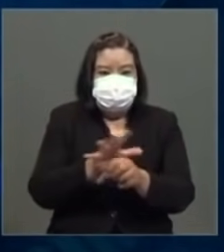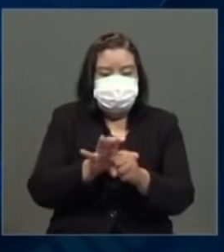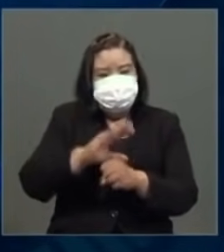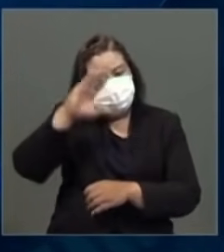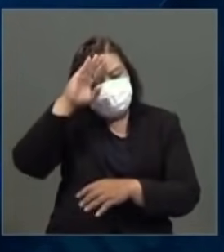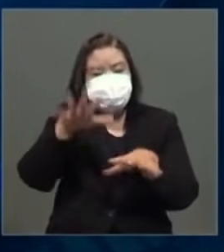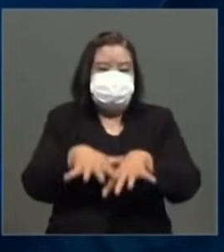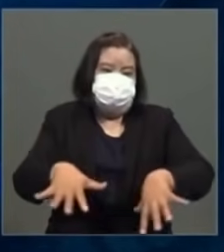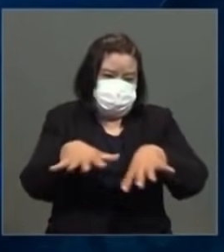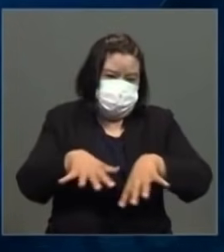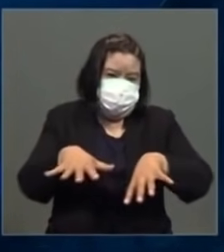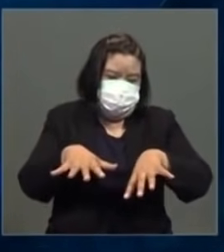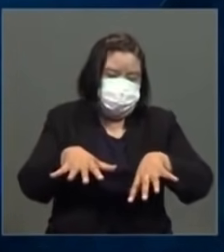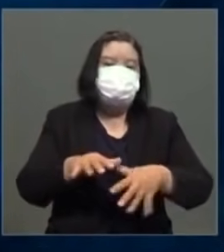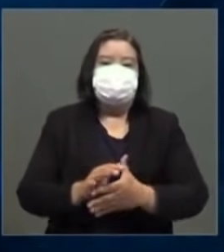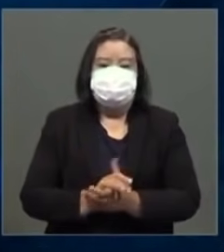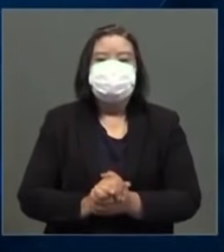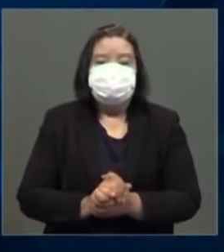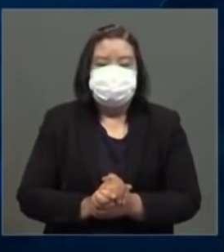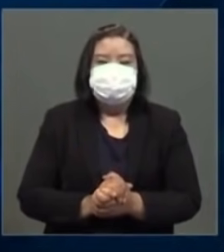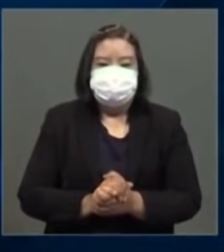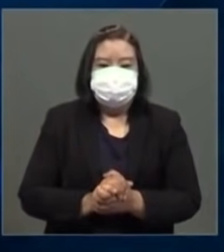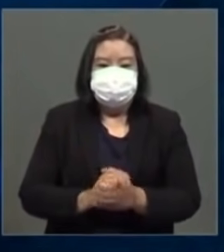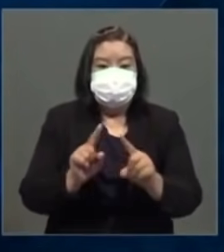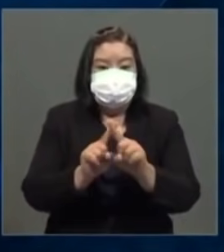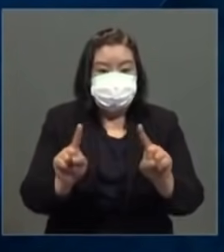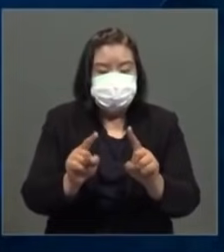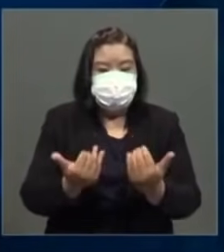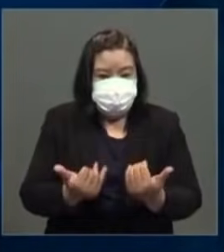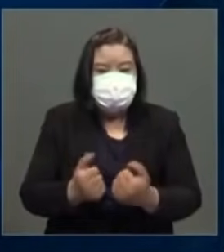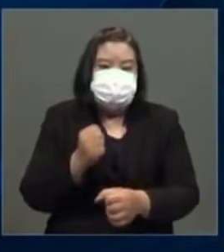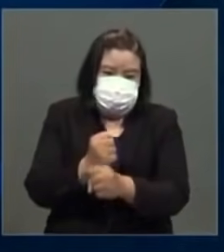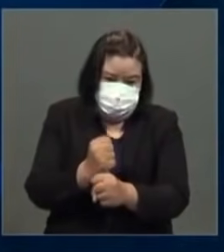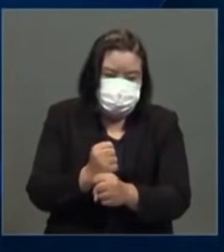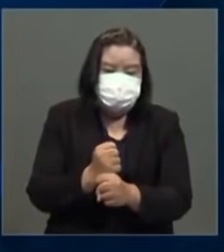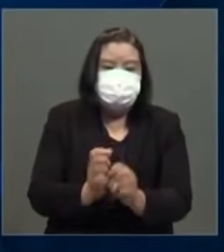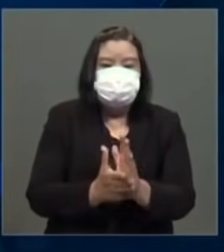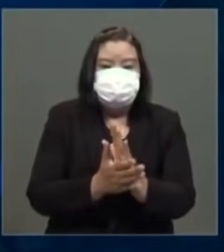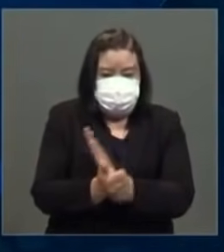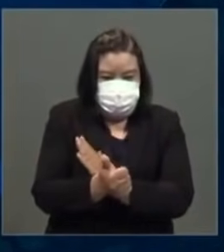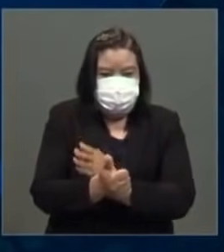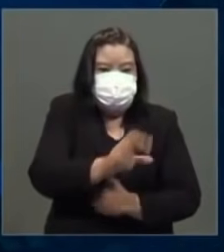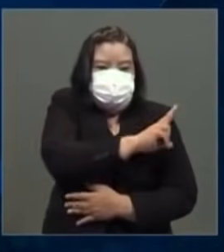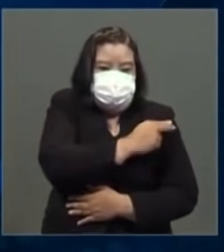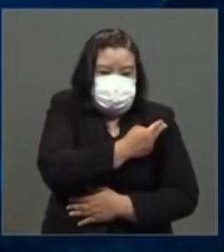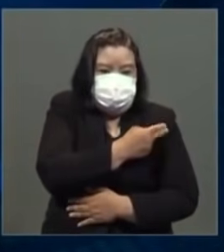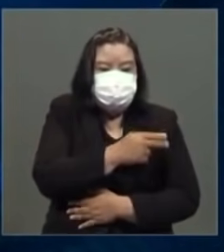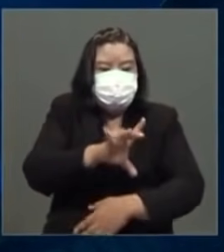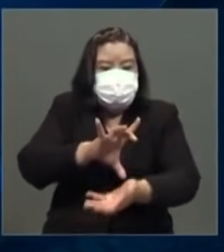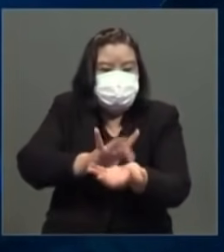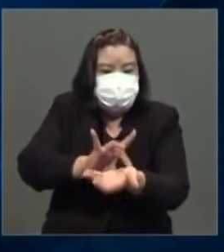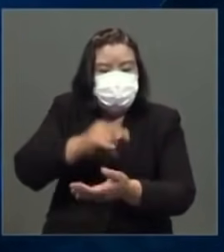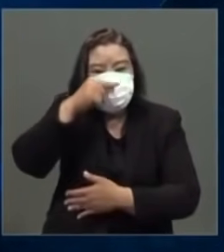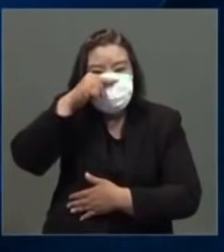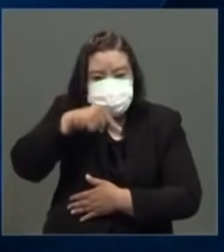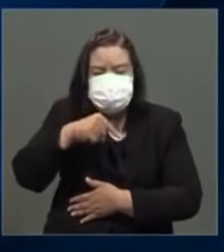อยแต่ไงก็ตามแต่ครับความสามารถทางการแพทย์ของเรานะครับก็ต้องพยายามที่จะช่วยทุ